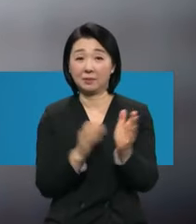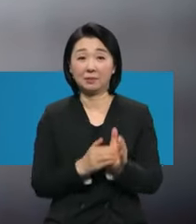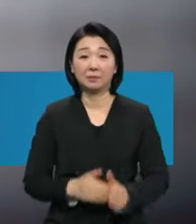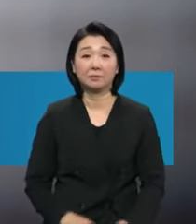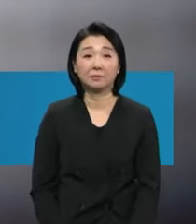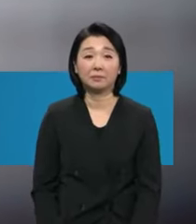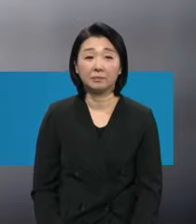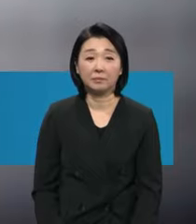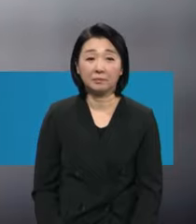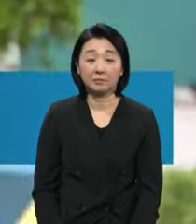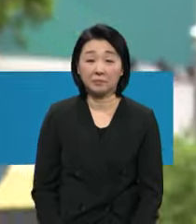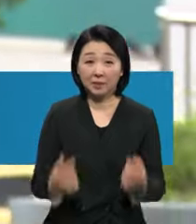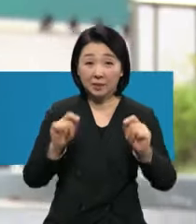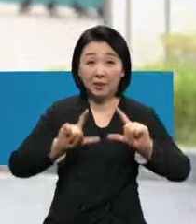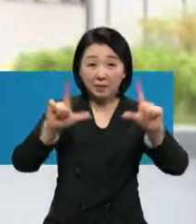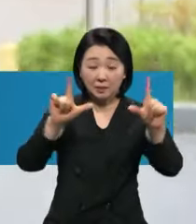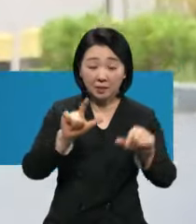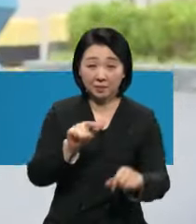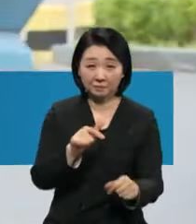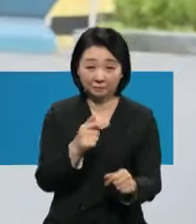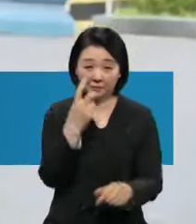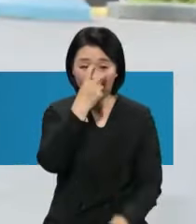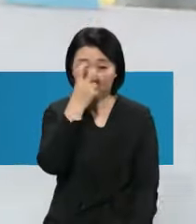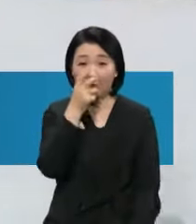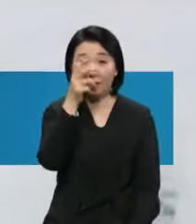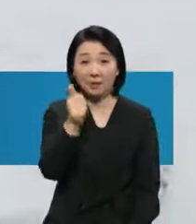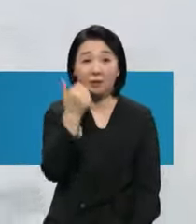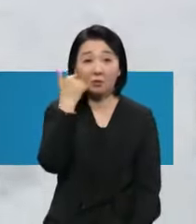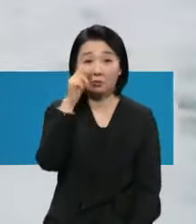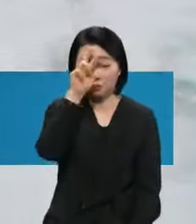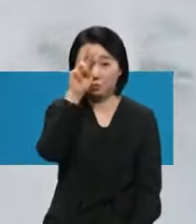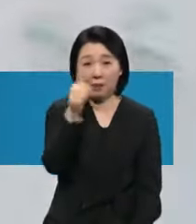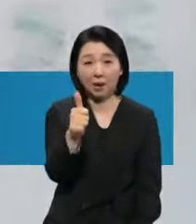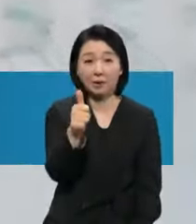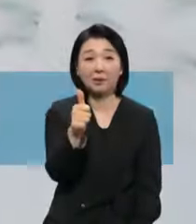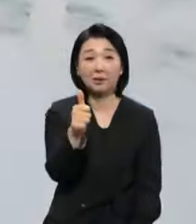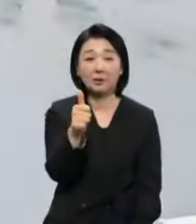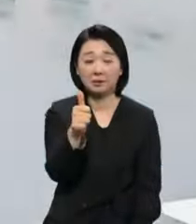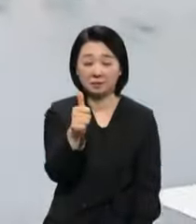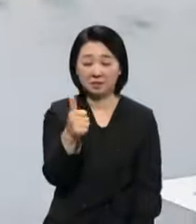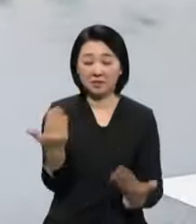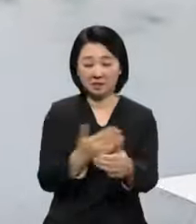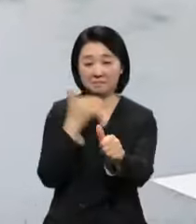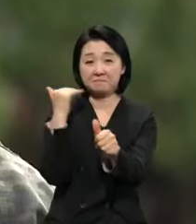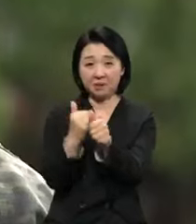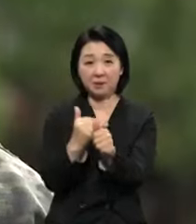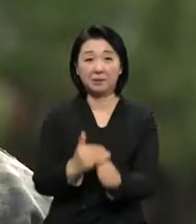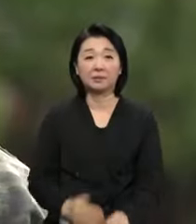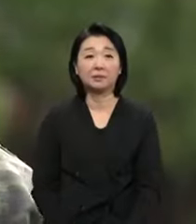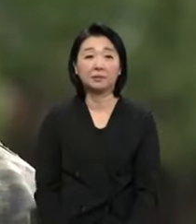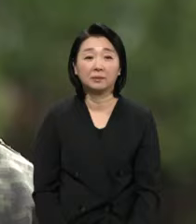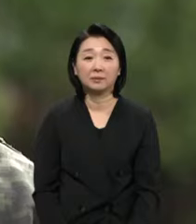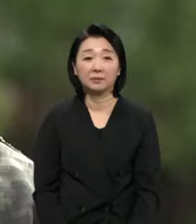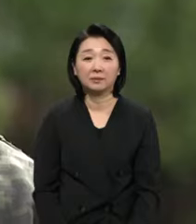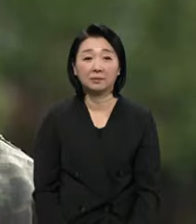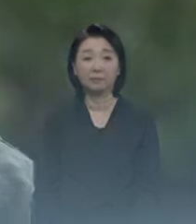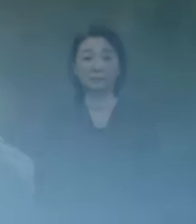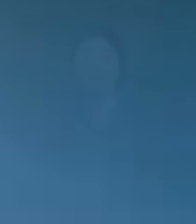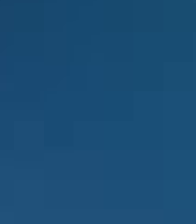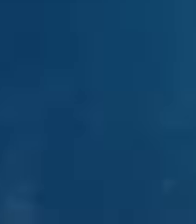확인됐습니다. 같은 날 최상병 사건 수사단장이었던 박정훈 대령은 보직 해임 조치를 당했습니다.